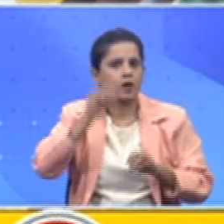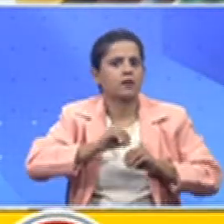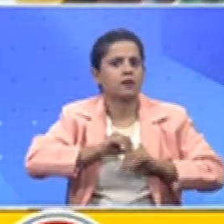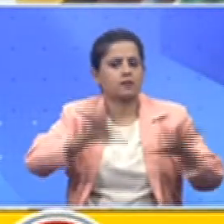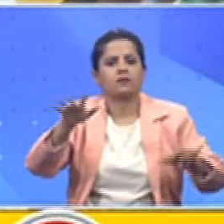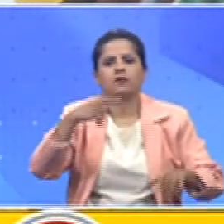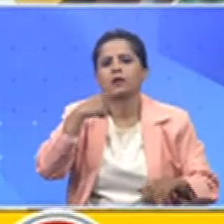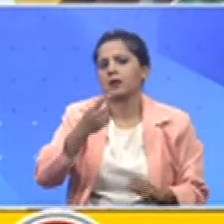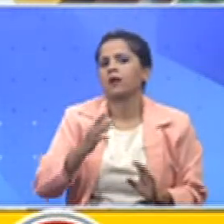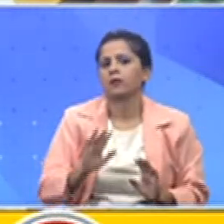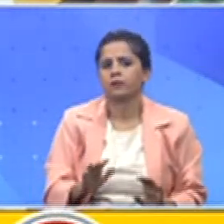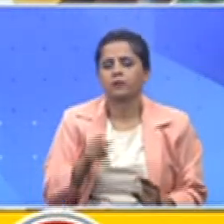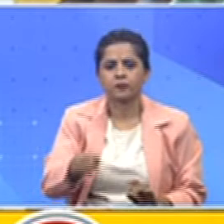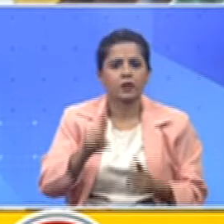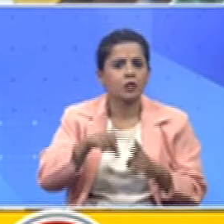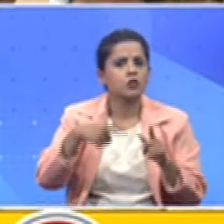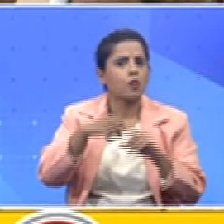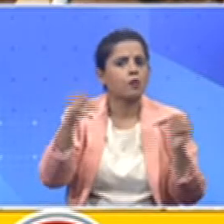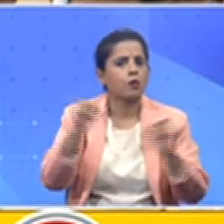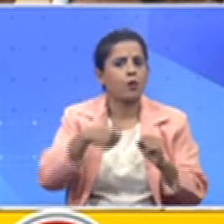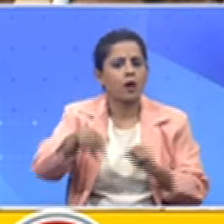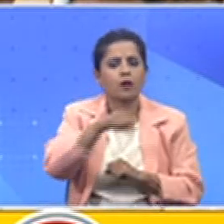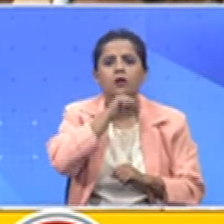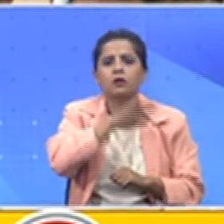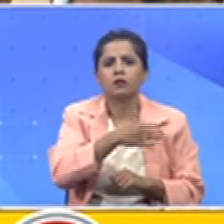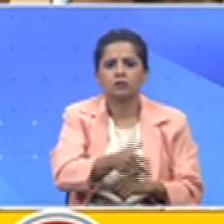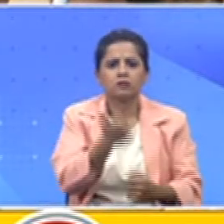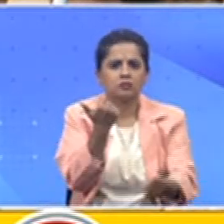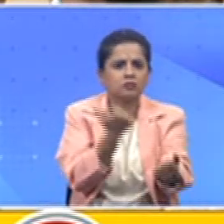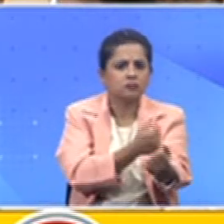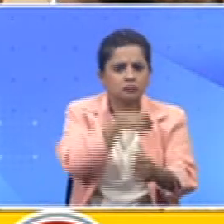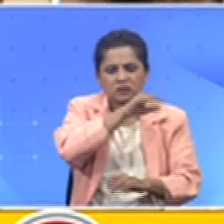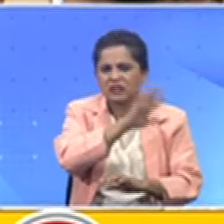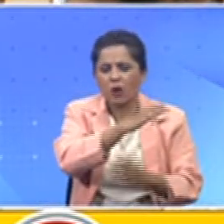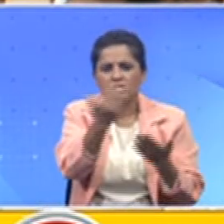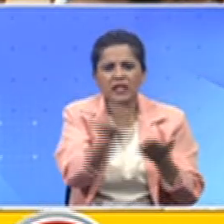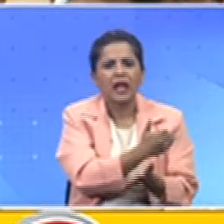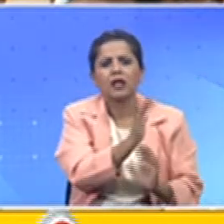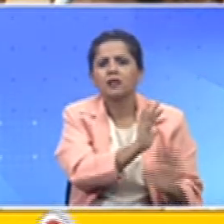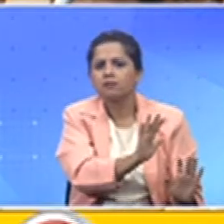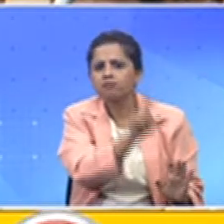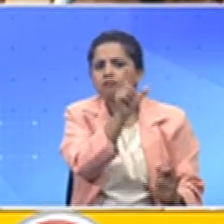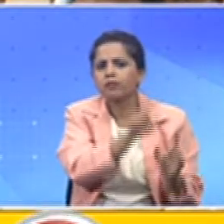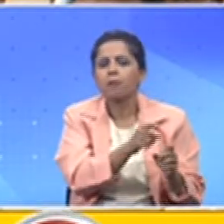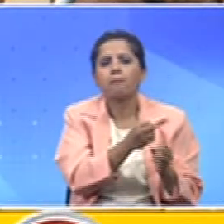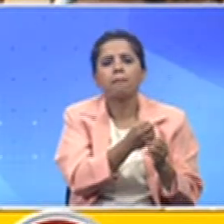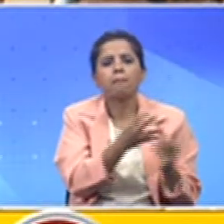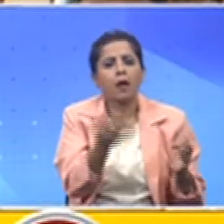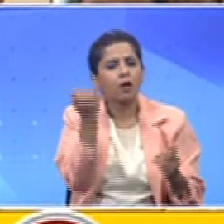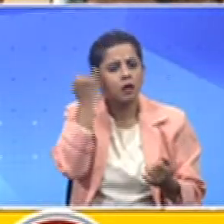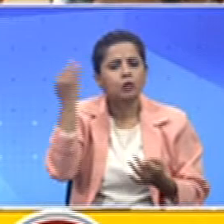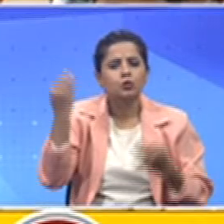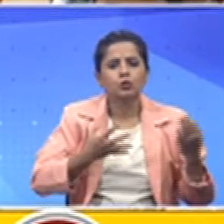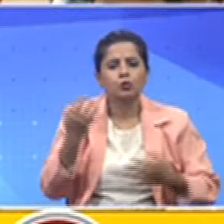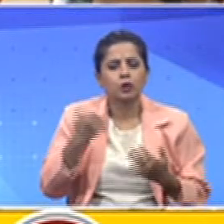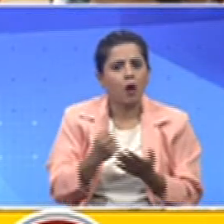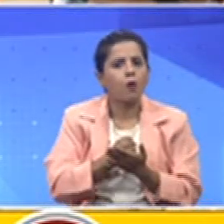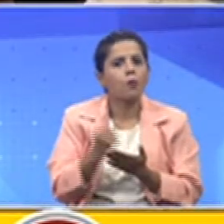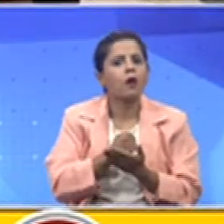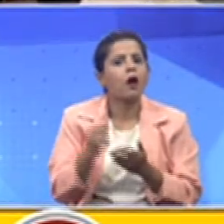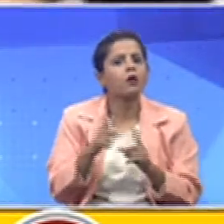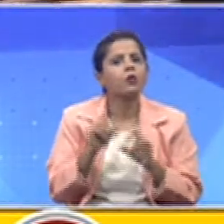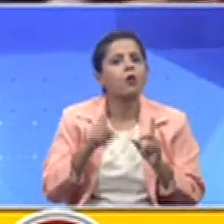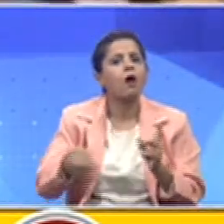अभियान। जम्मू कश्मीर के युवाओं को ड्रग्स से बचाने के लिए कई इनोवेटिव प्रयास देखने को मिले